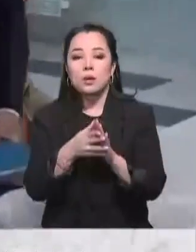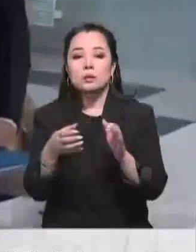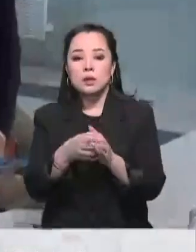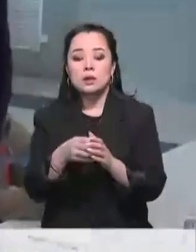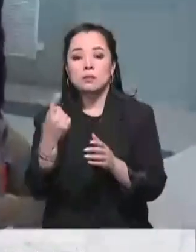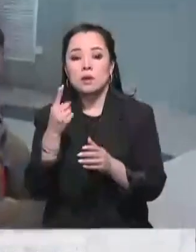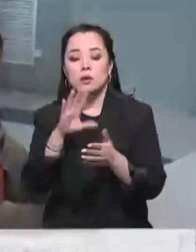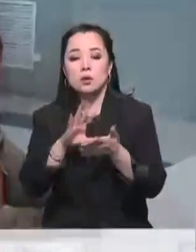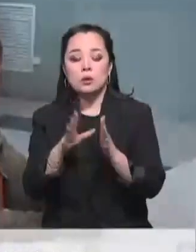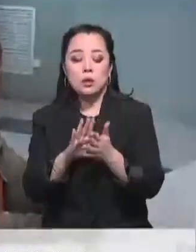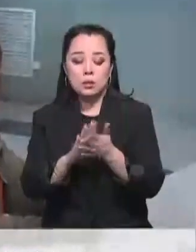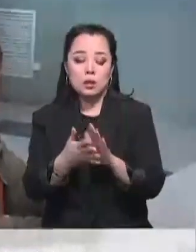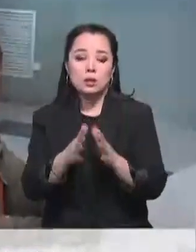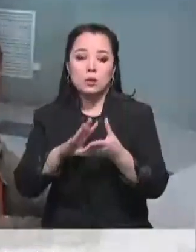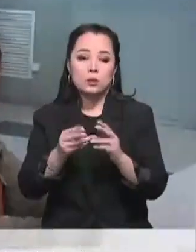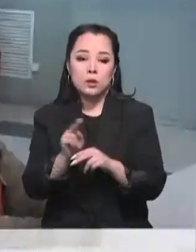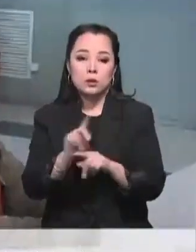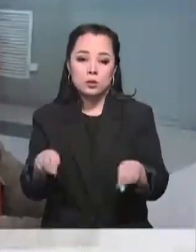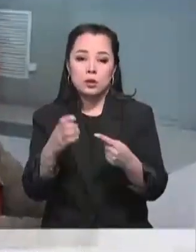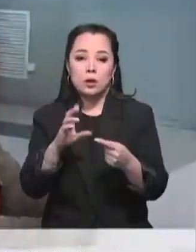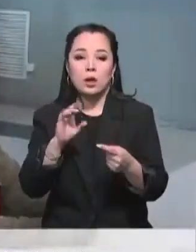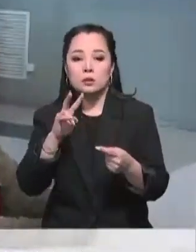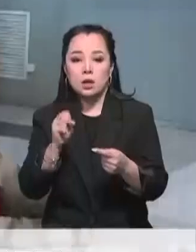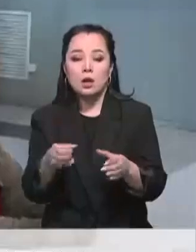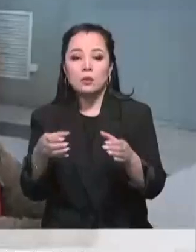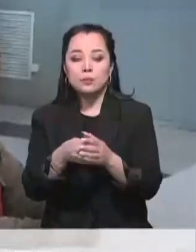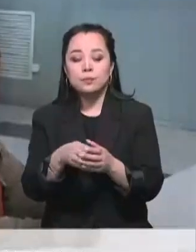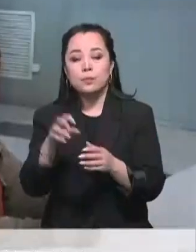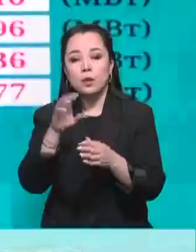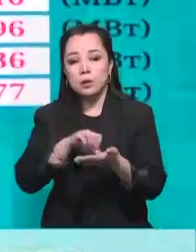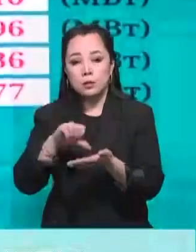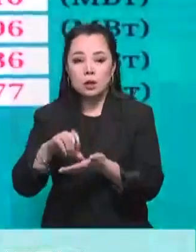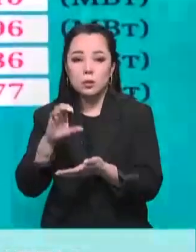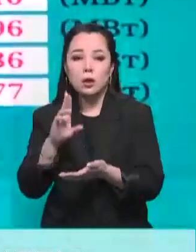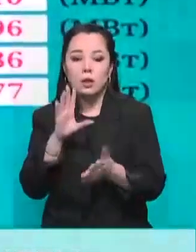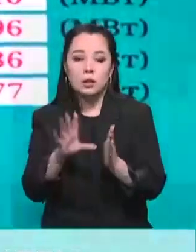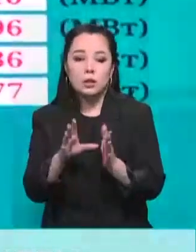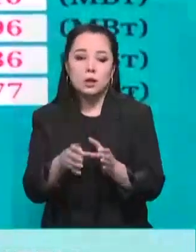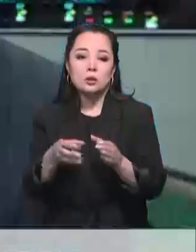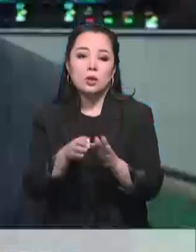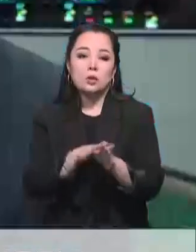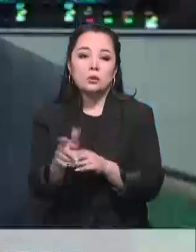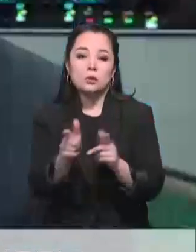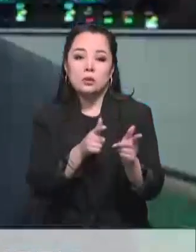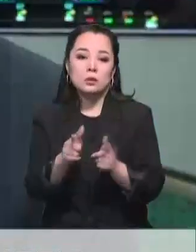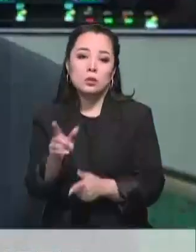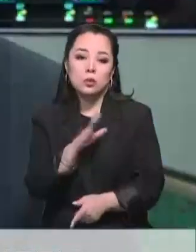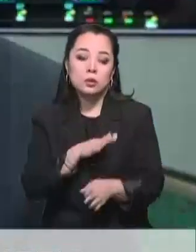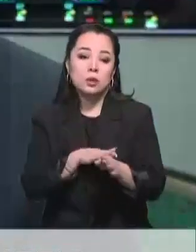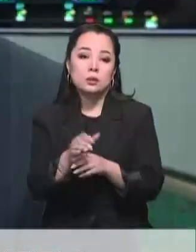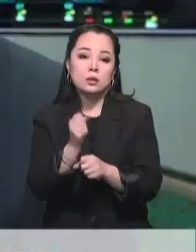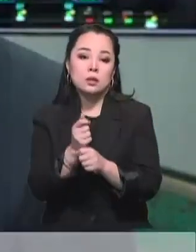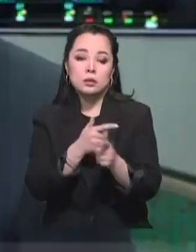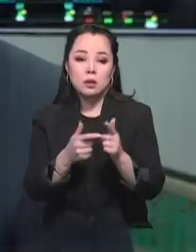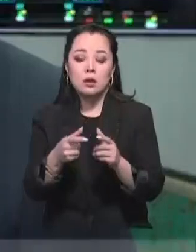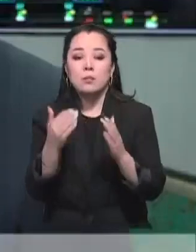бірінші энергоблокты қалпына келтіруді Самұрық-Қазына акционерлік қоғамының еншілес компаниясы Самұрық Энерго жүзеге асырды. В рамках реализации